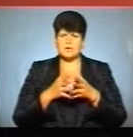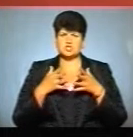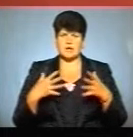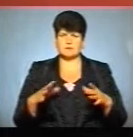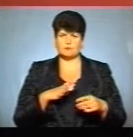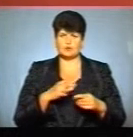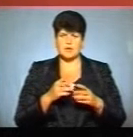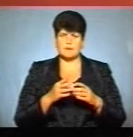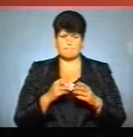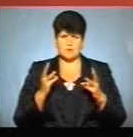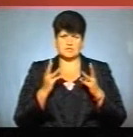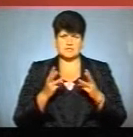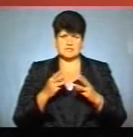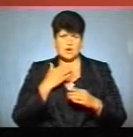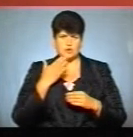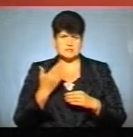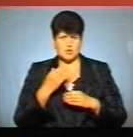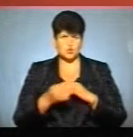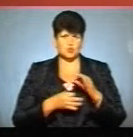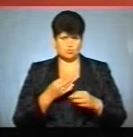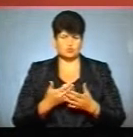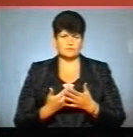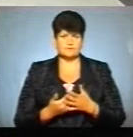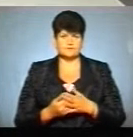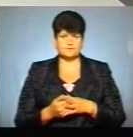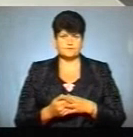пожежі? От це останню добу, для прикладу.